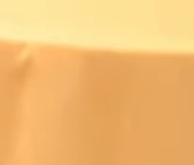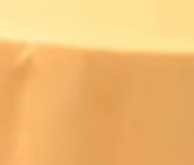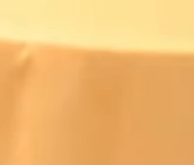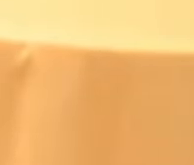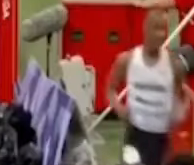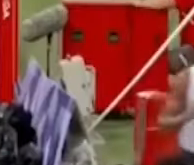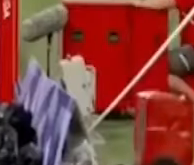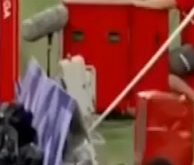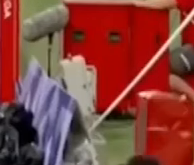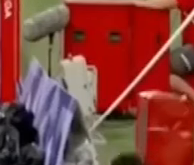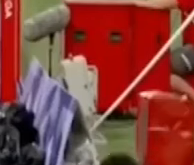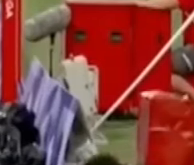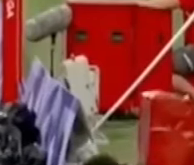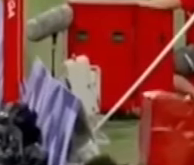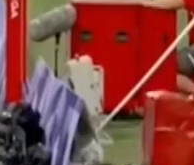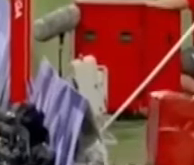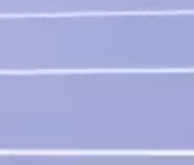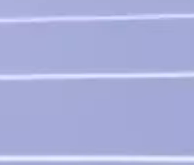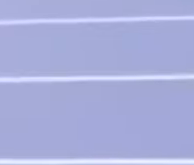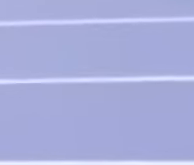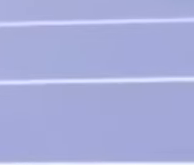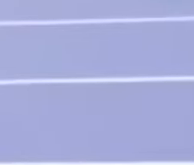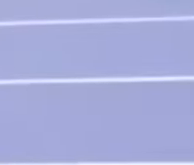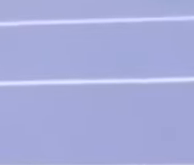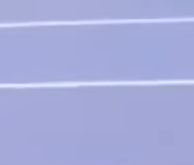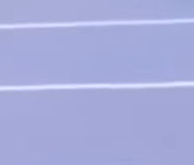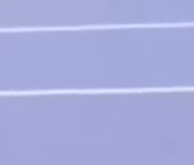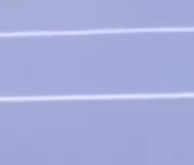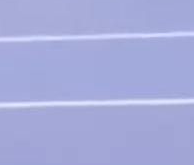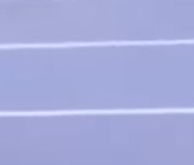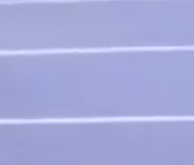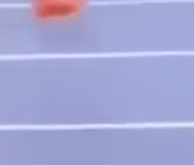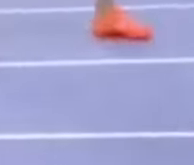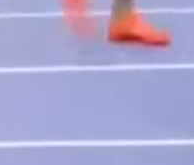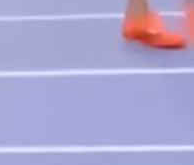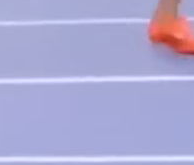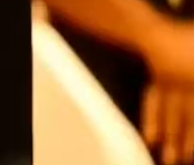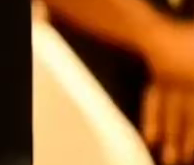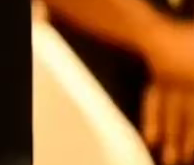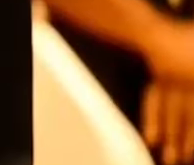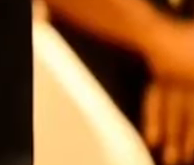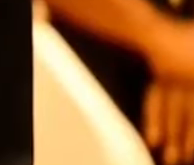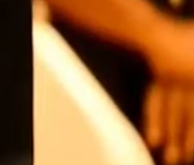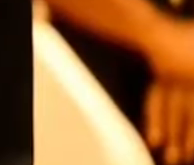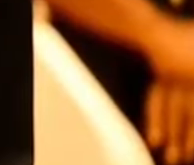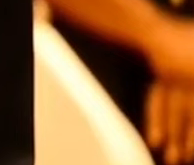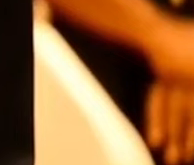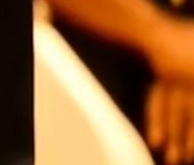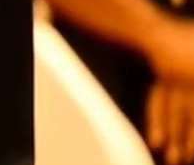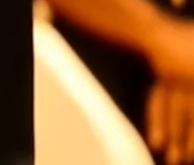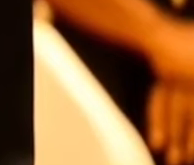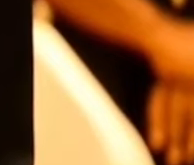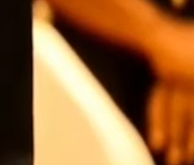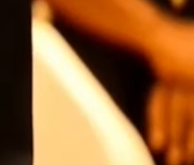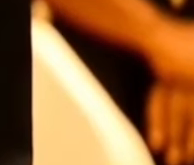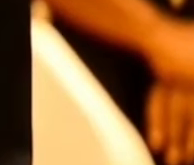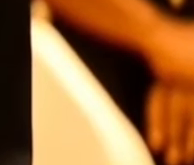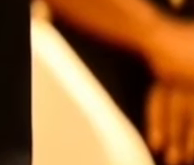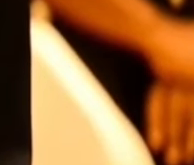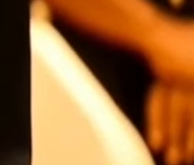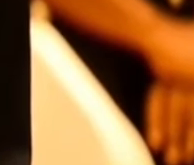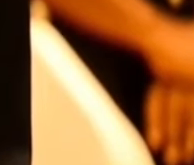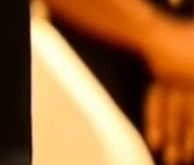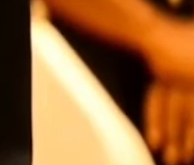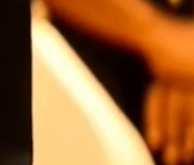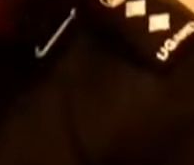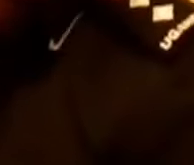PC Victor Kiplangat. ASP Joshua Cheptegei yawangudde zaabu mu mbiro za mita 1,000 ate Inspector wa Polisi Petro Mutai